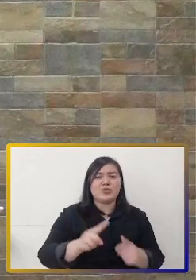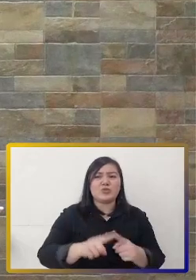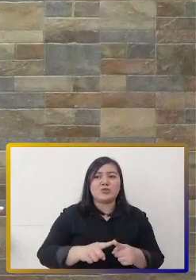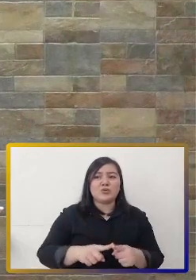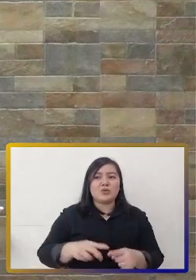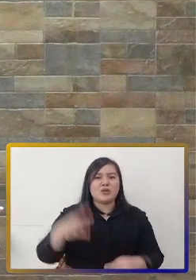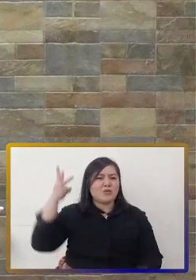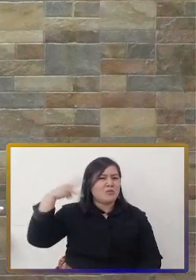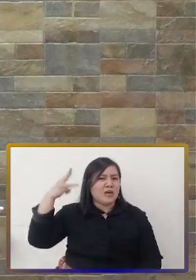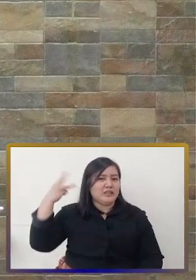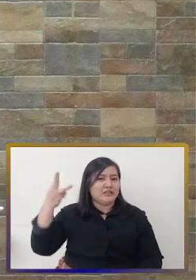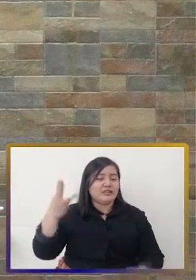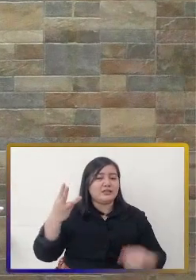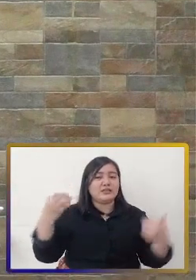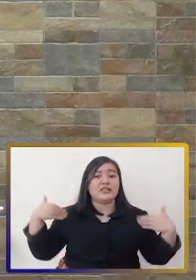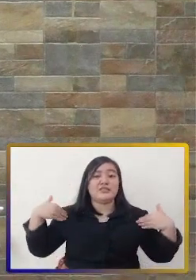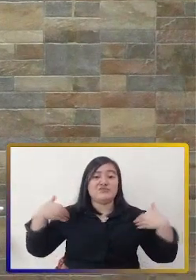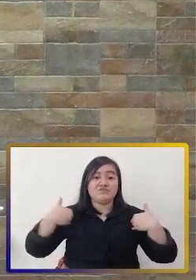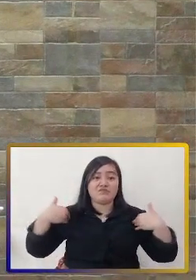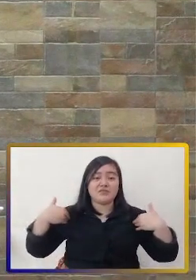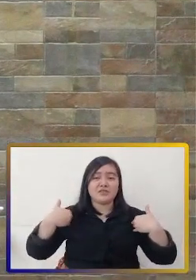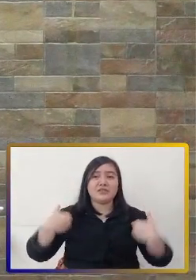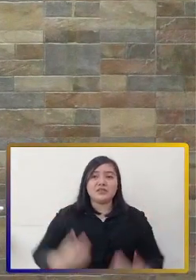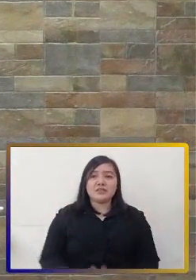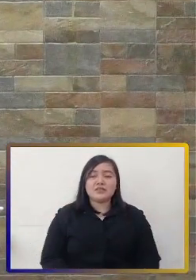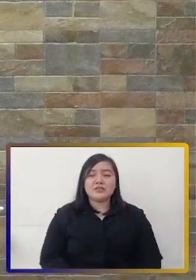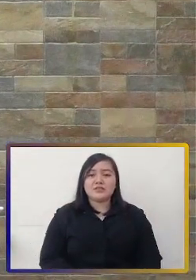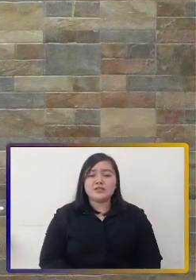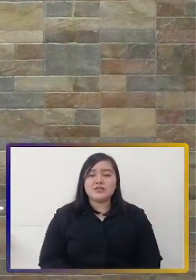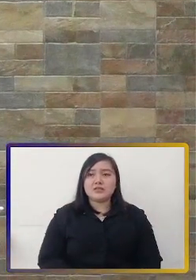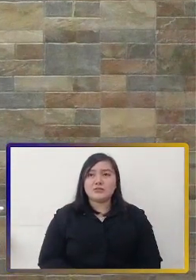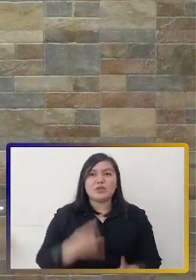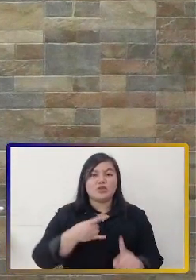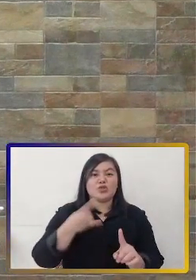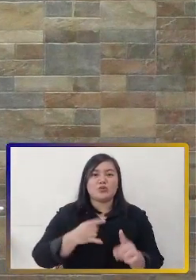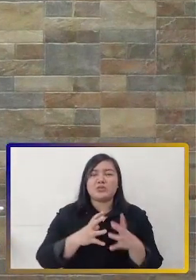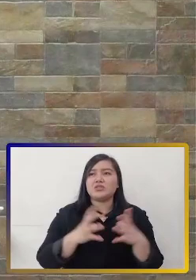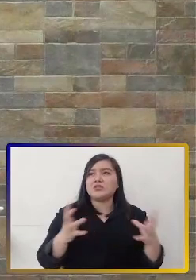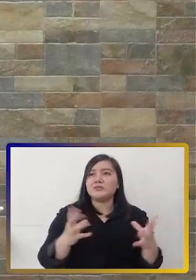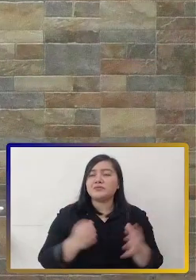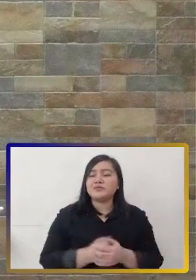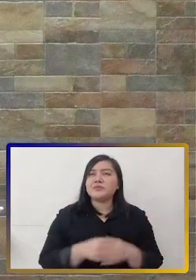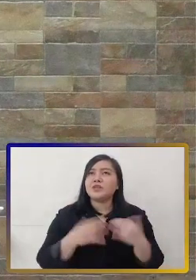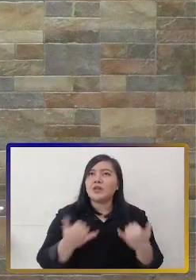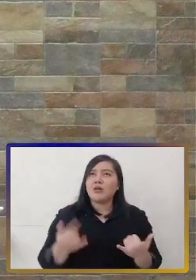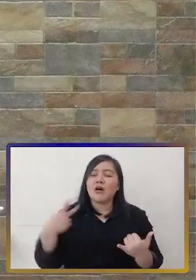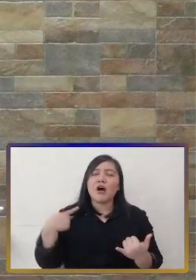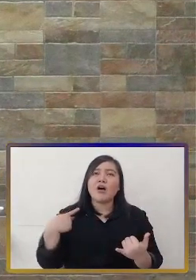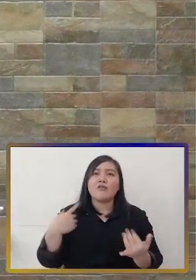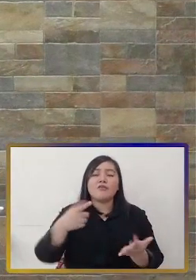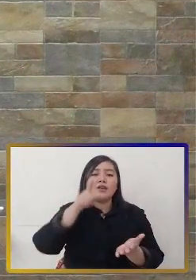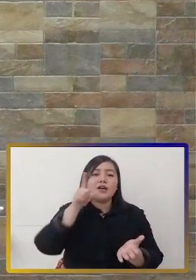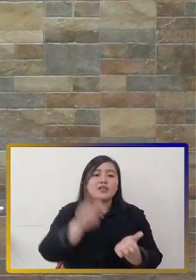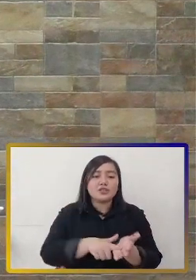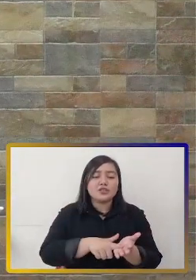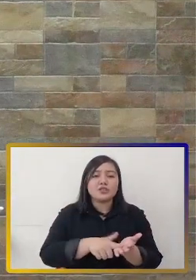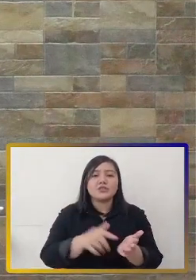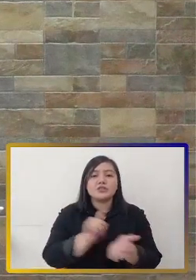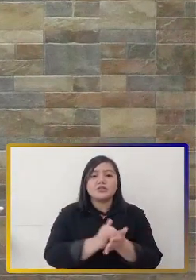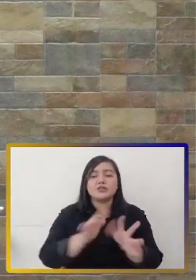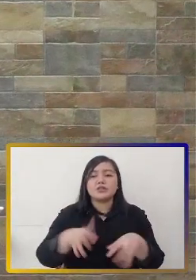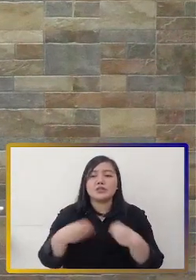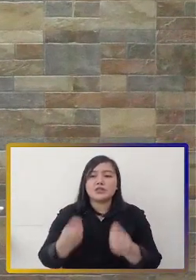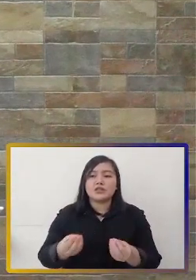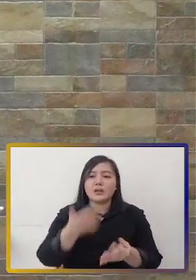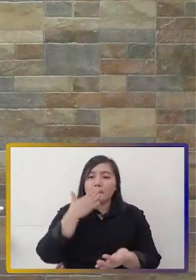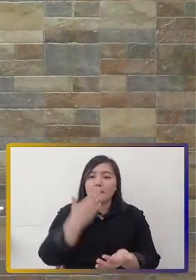as his profile is concerned, meron po siyang number of letters na nagbibigay po ng magandang